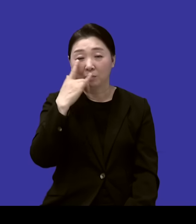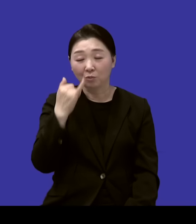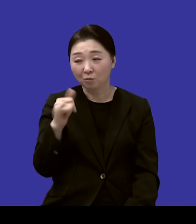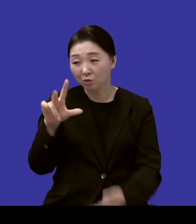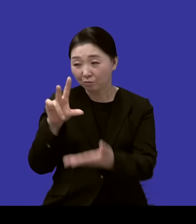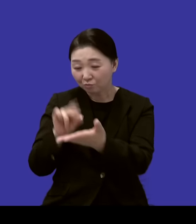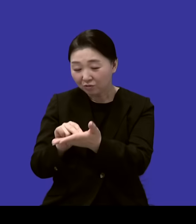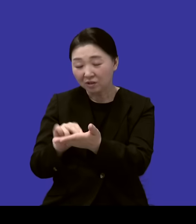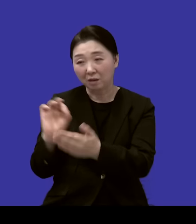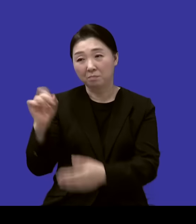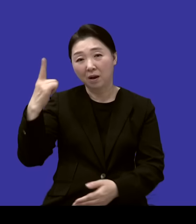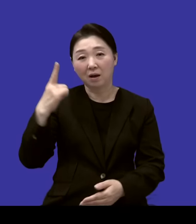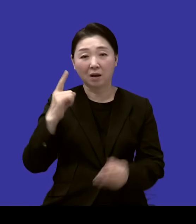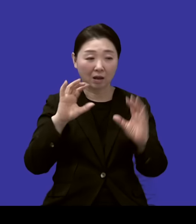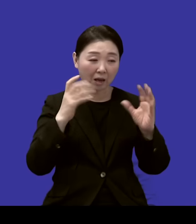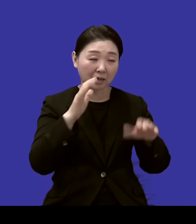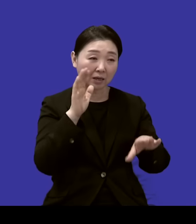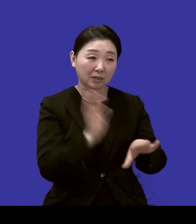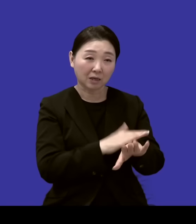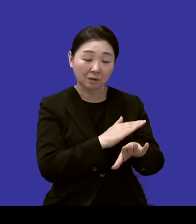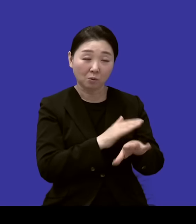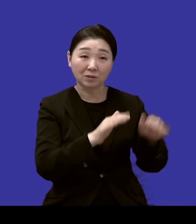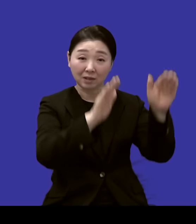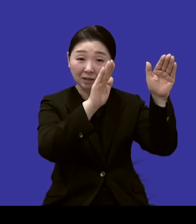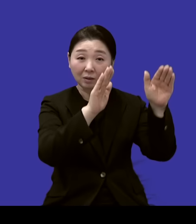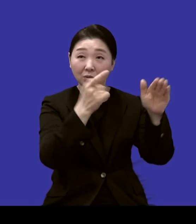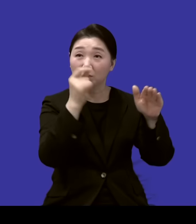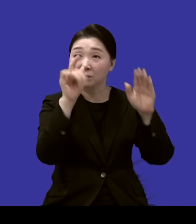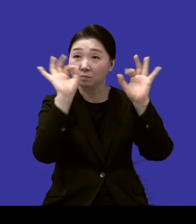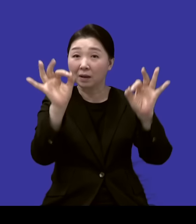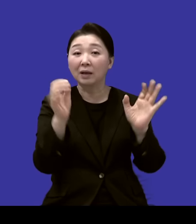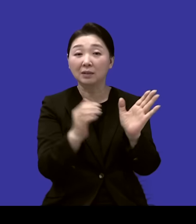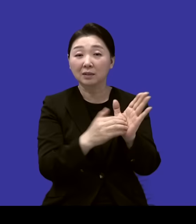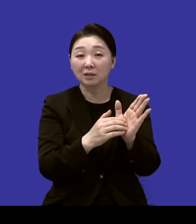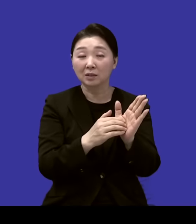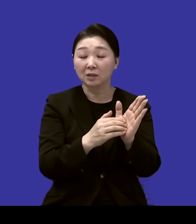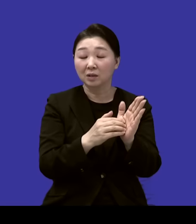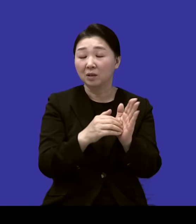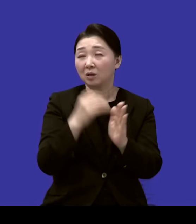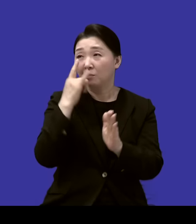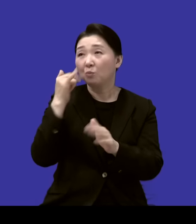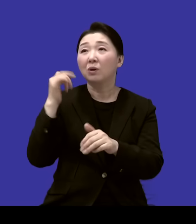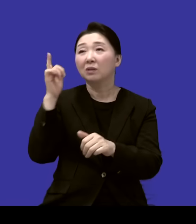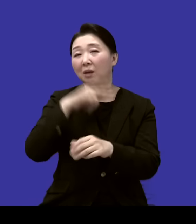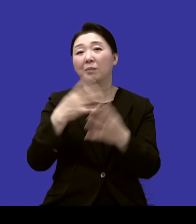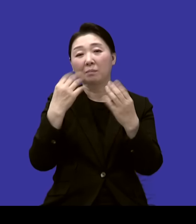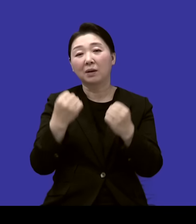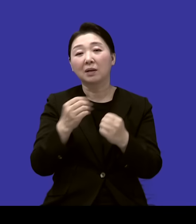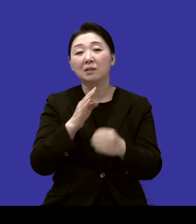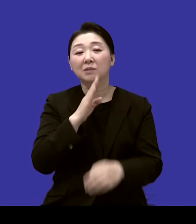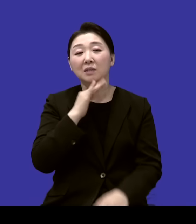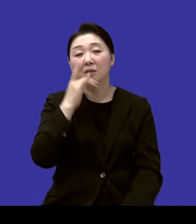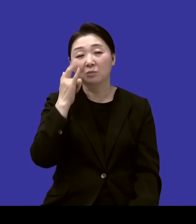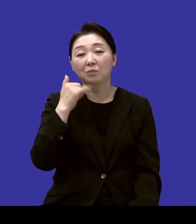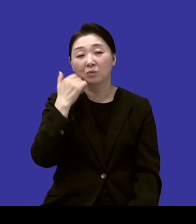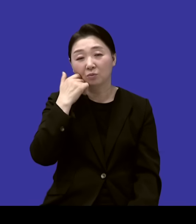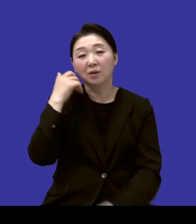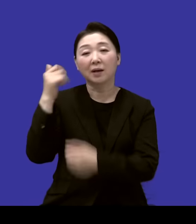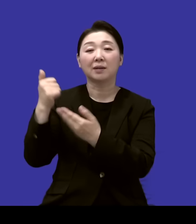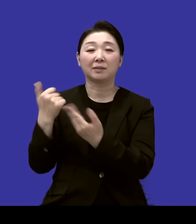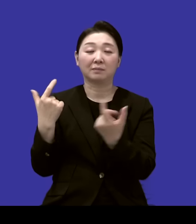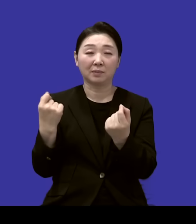때문에 아이가 잘못 자라는 거라고 제가 TV에서도 많이 봤는데 네. 좋지 않은 부모님도 많죠. 하지만 우리 진짜 부모님은